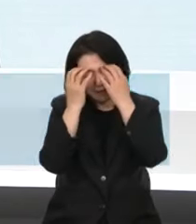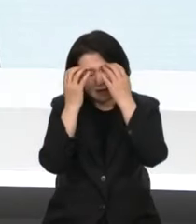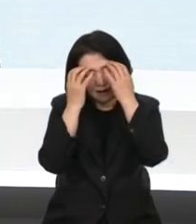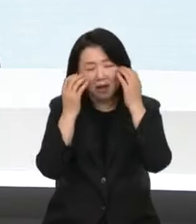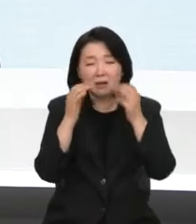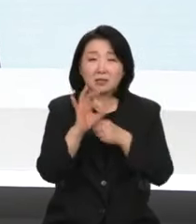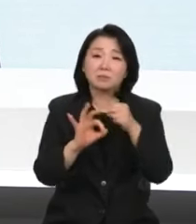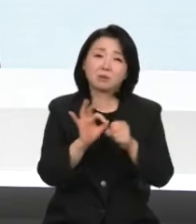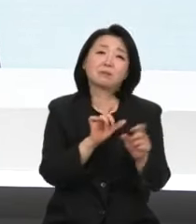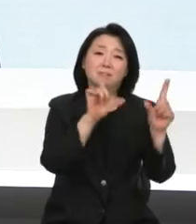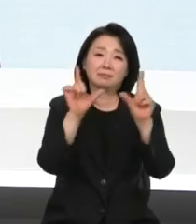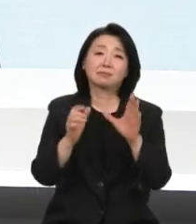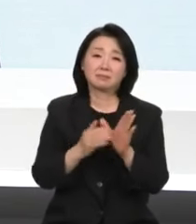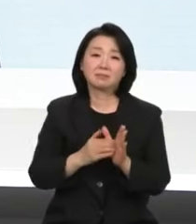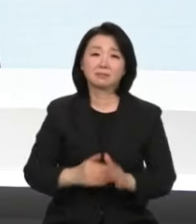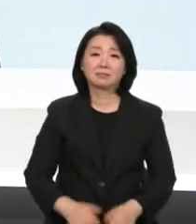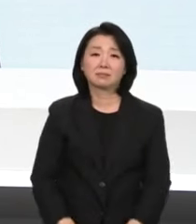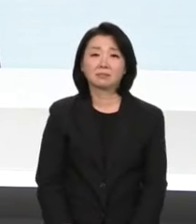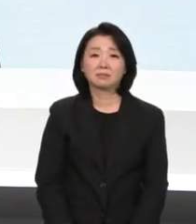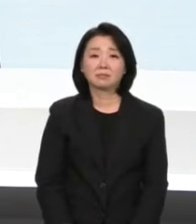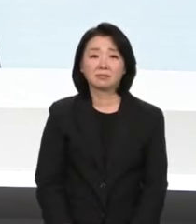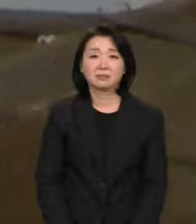보냈습니다. 신진 기자가 만났습니다.